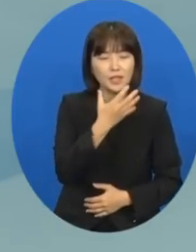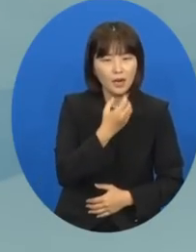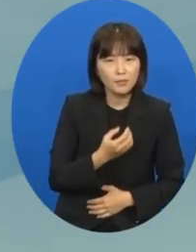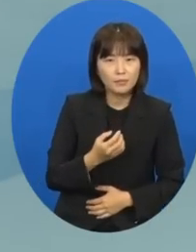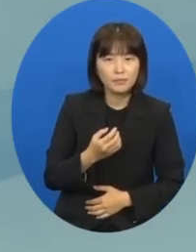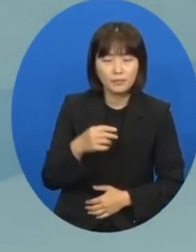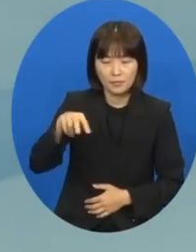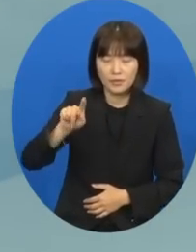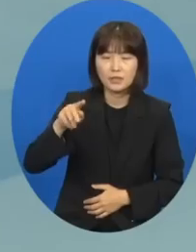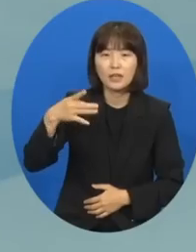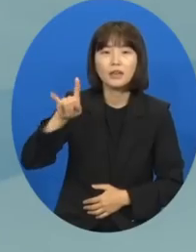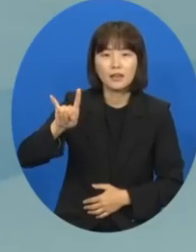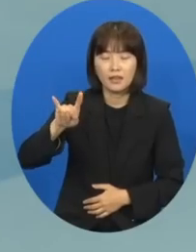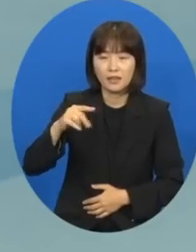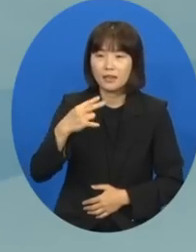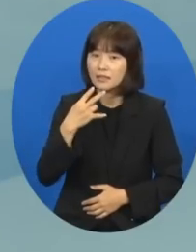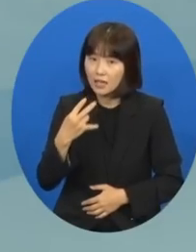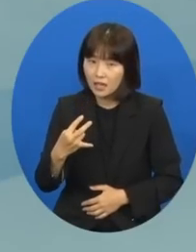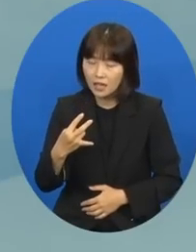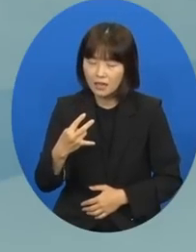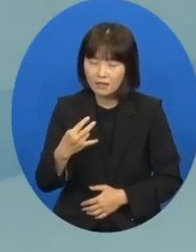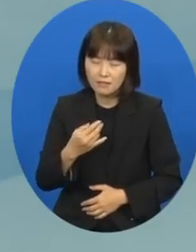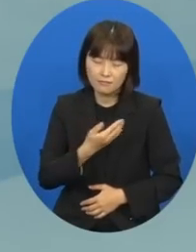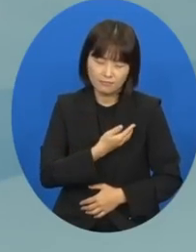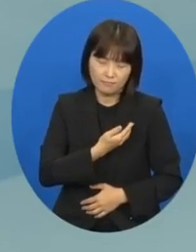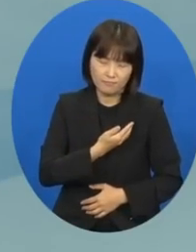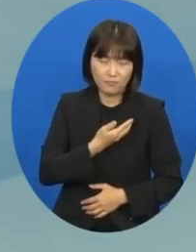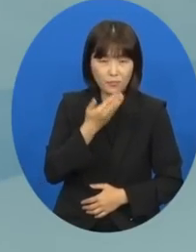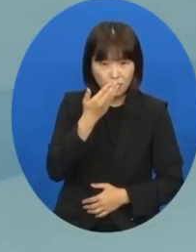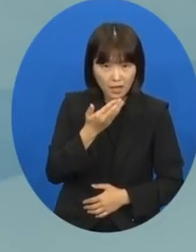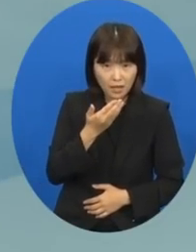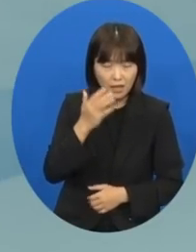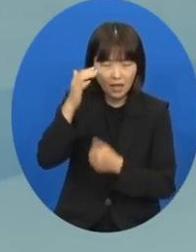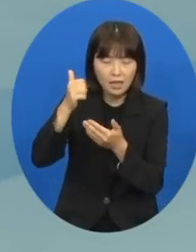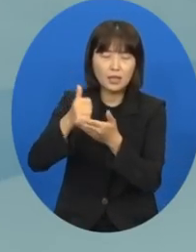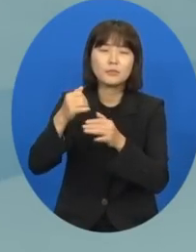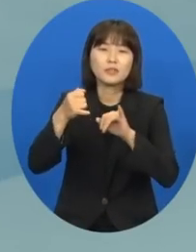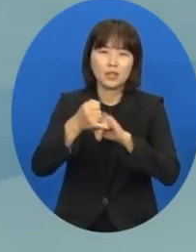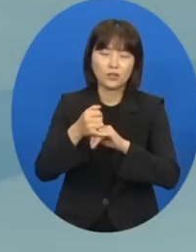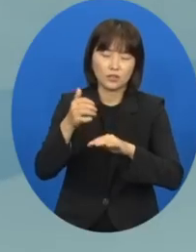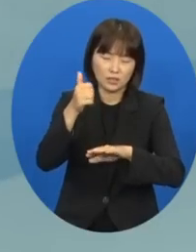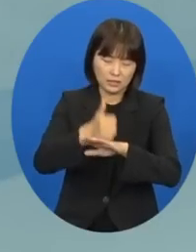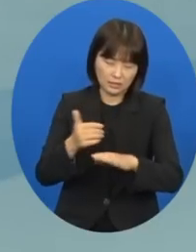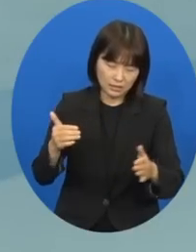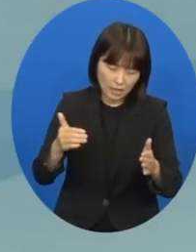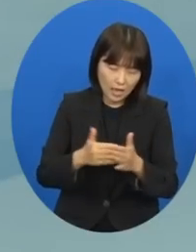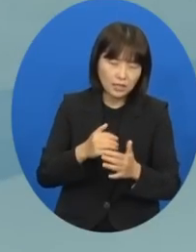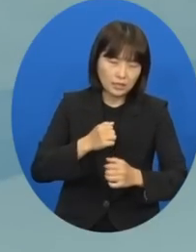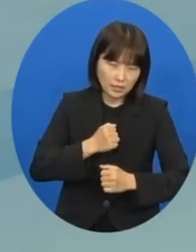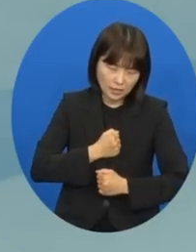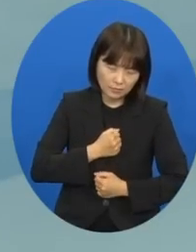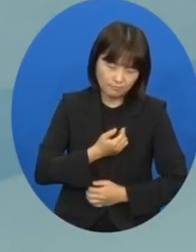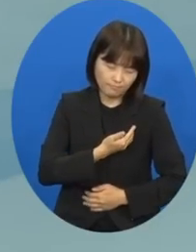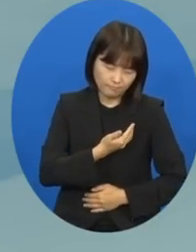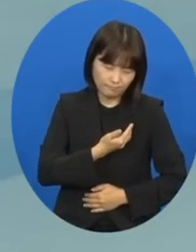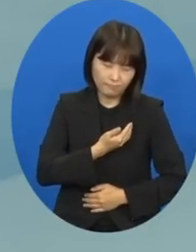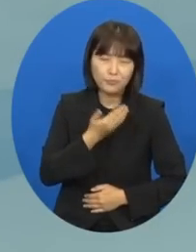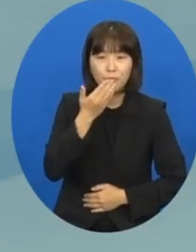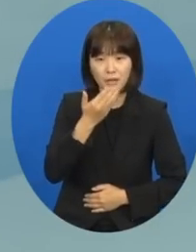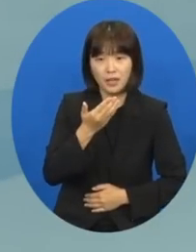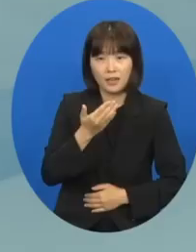사례는 존버할 수 있었을까? 하나님의 약속을 끝까지 지키고 버틸 수